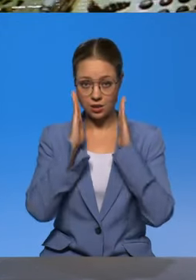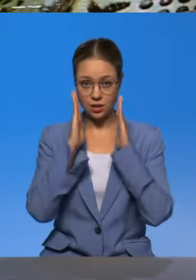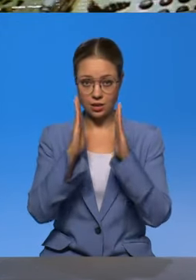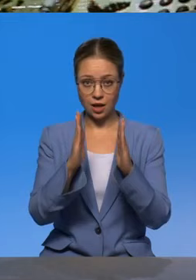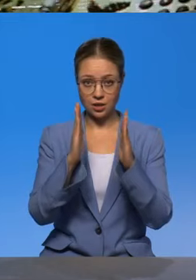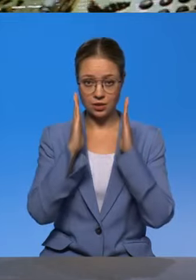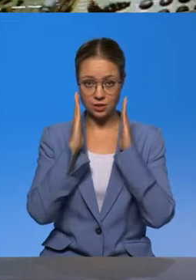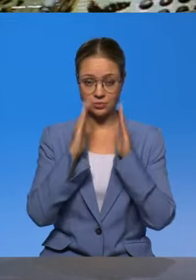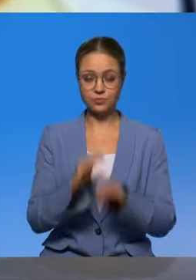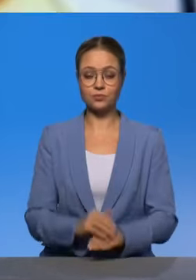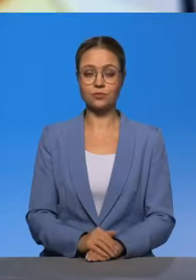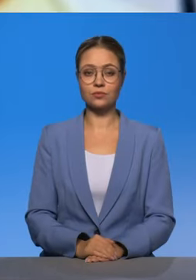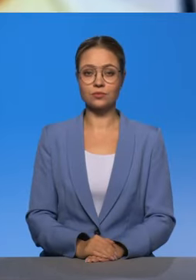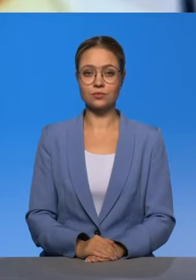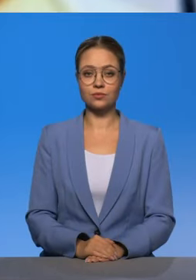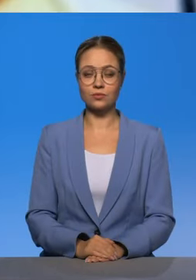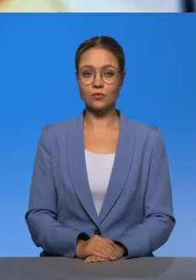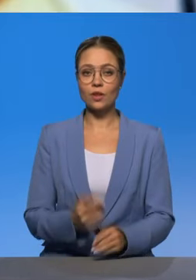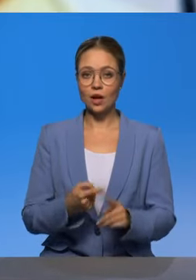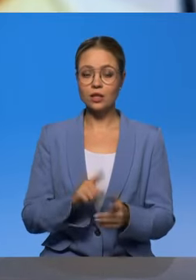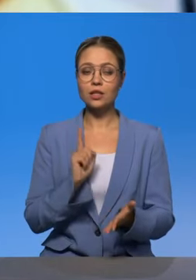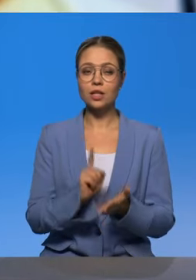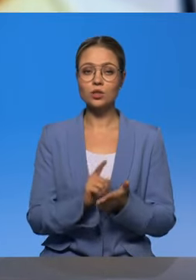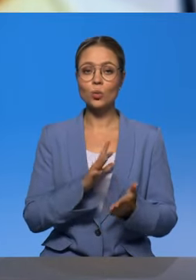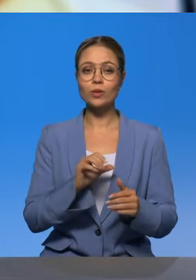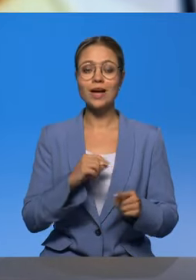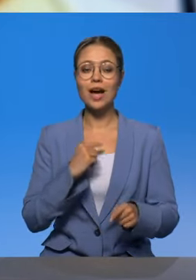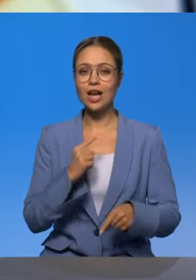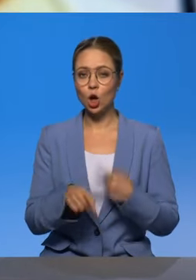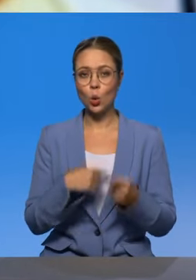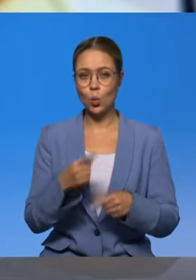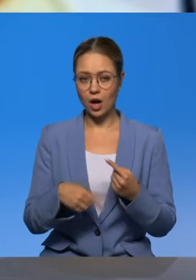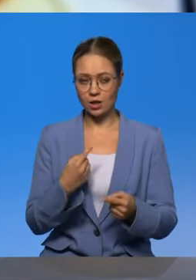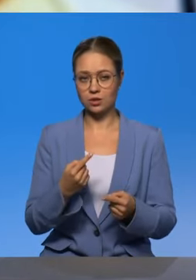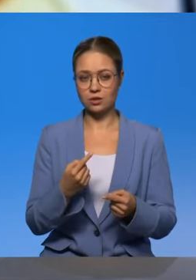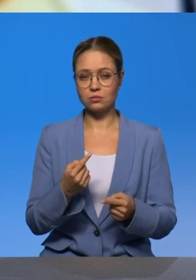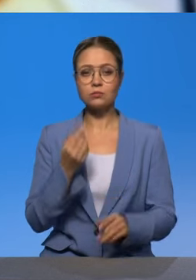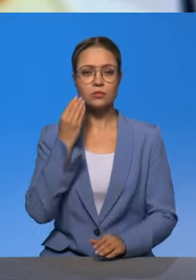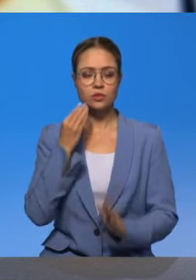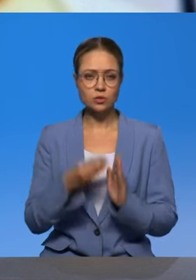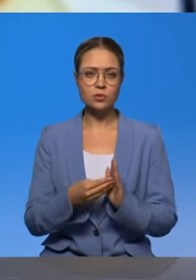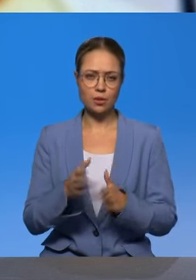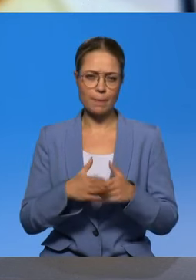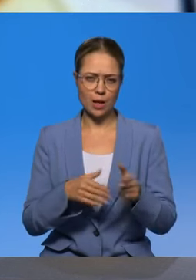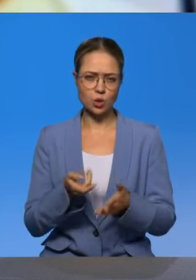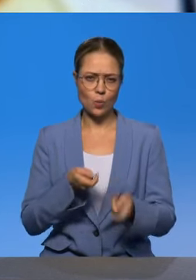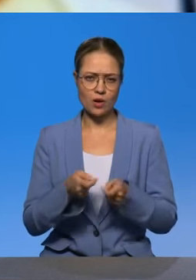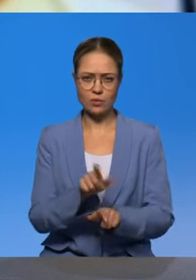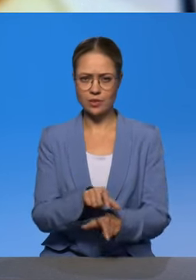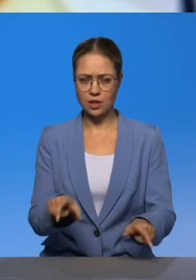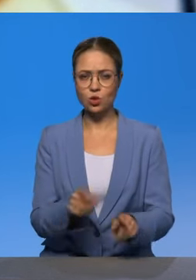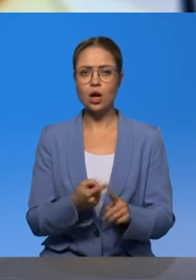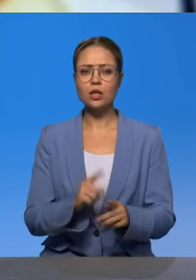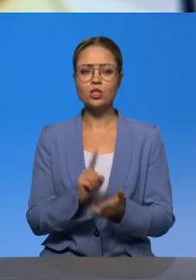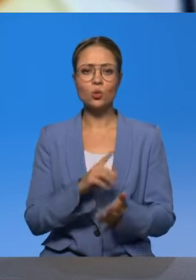она должна, по идее, проходить регулярно. Да? То есть уже настолько дошло в практике управления персоналом, что это должно быть не раз в